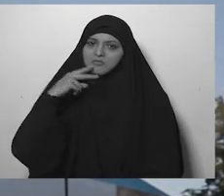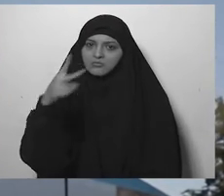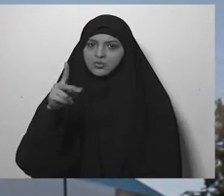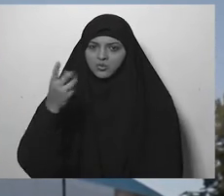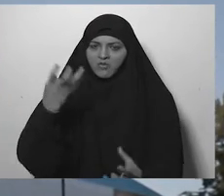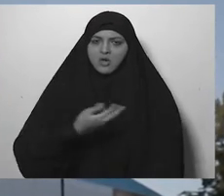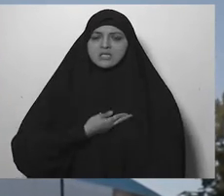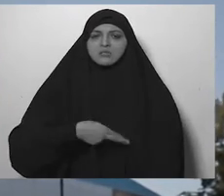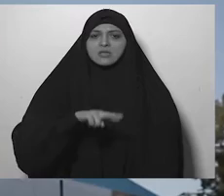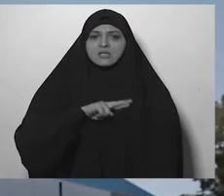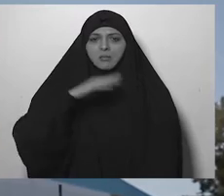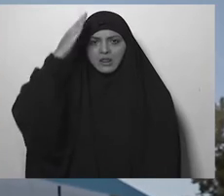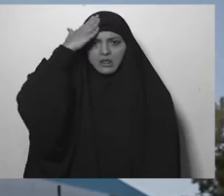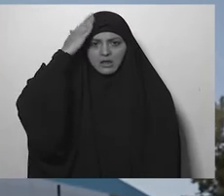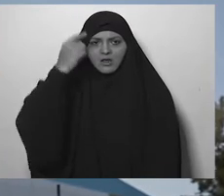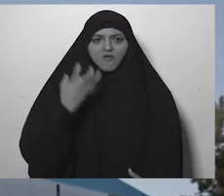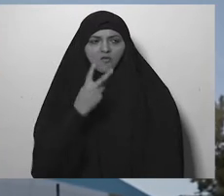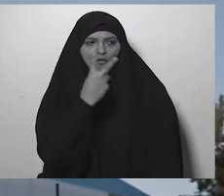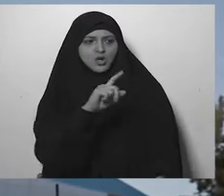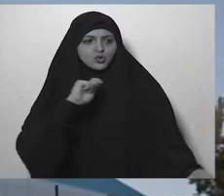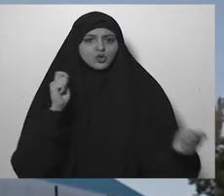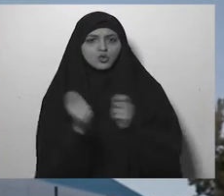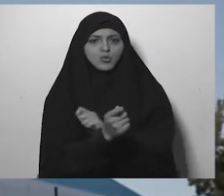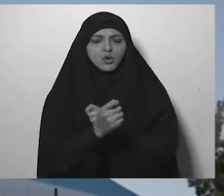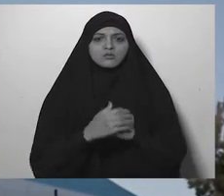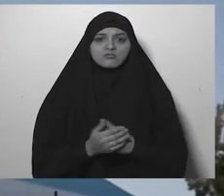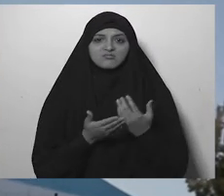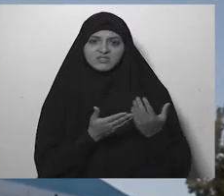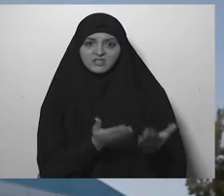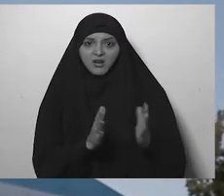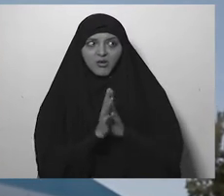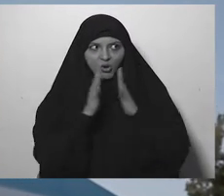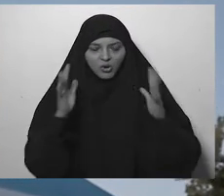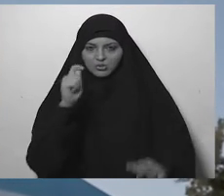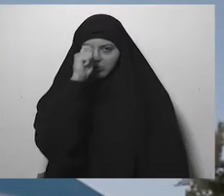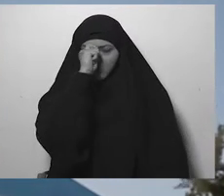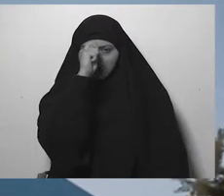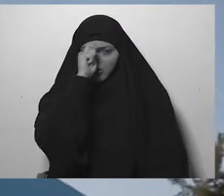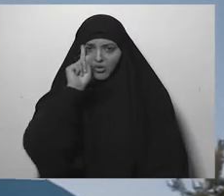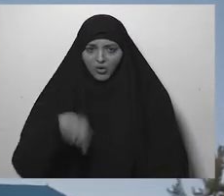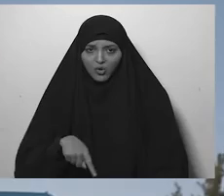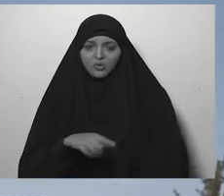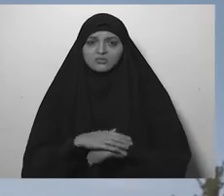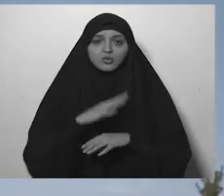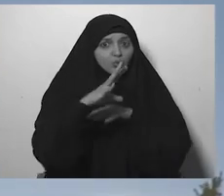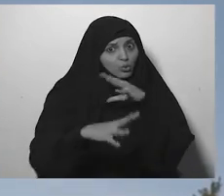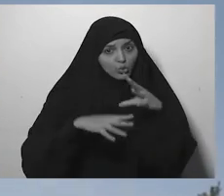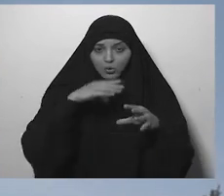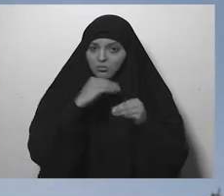acteur du changement qu'il voudrait voir en Algérie. Et ça, c'est une grande leçon que